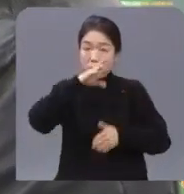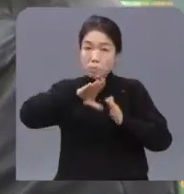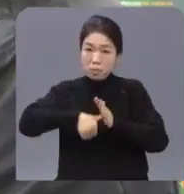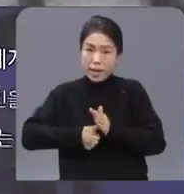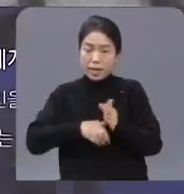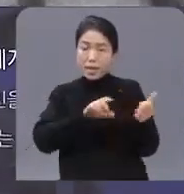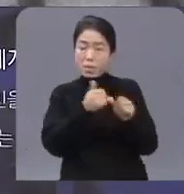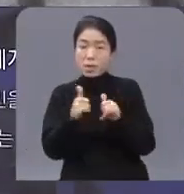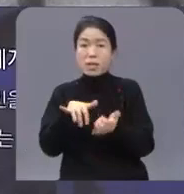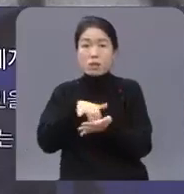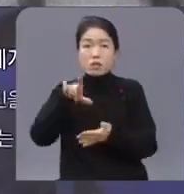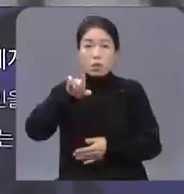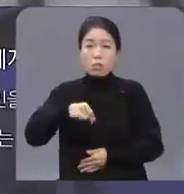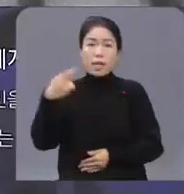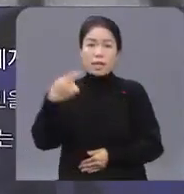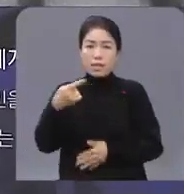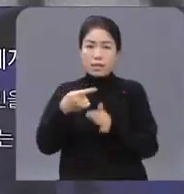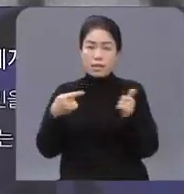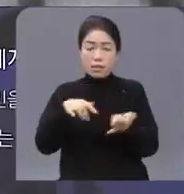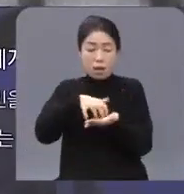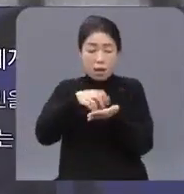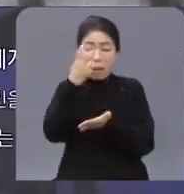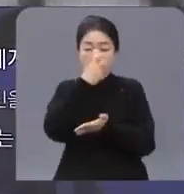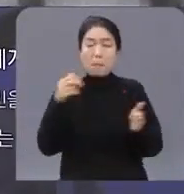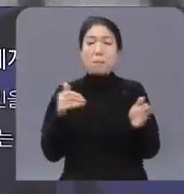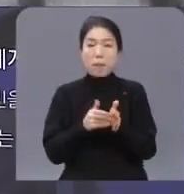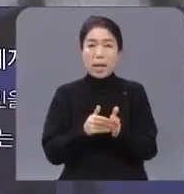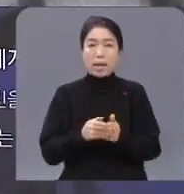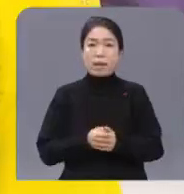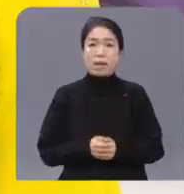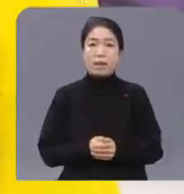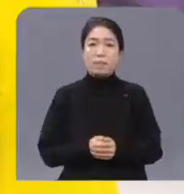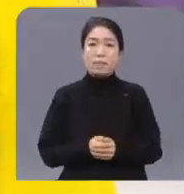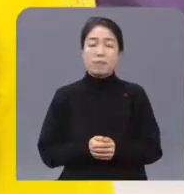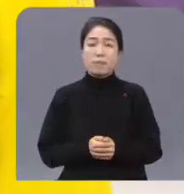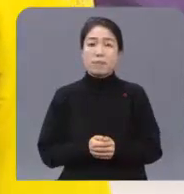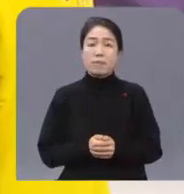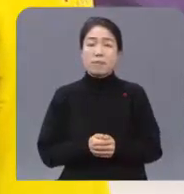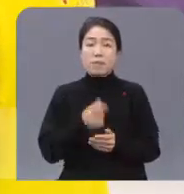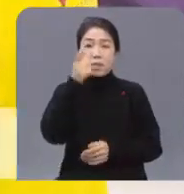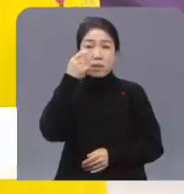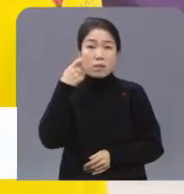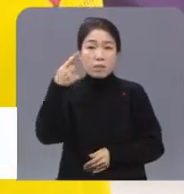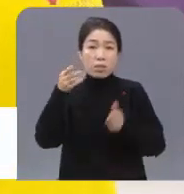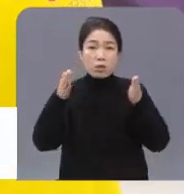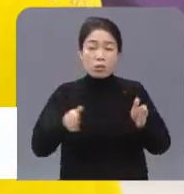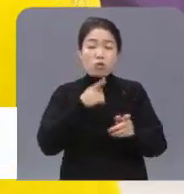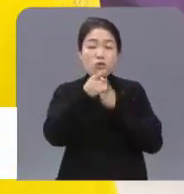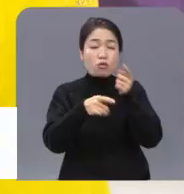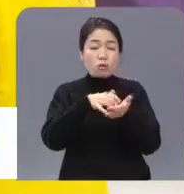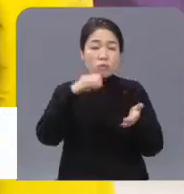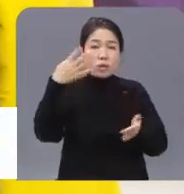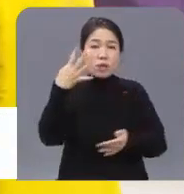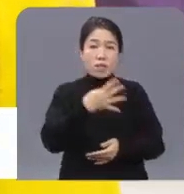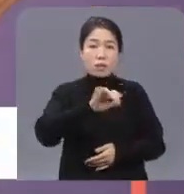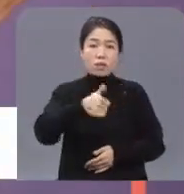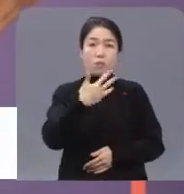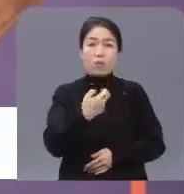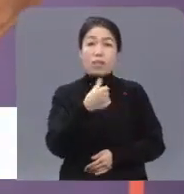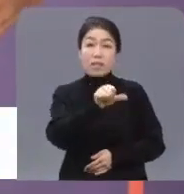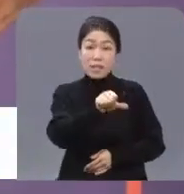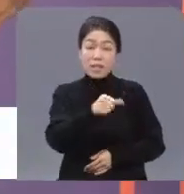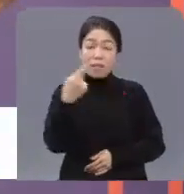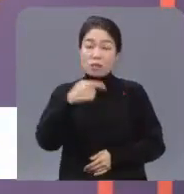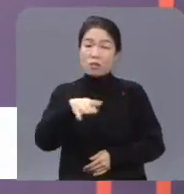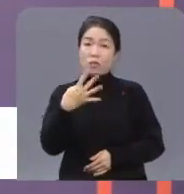사망자 수가 11,000여 명으로 집계됐습니다 11달 동안 접수된 4500 85건은